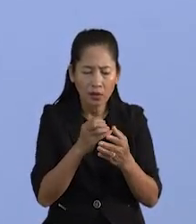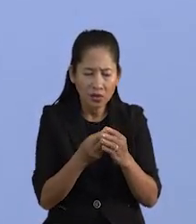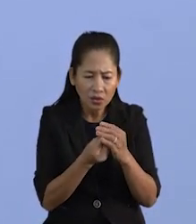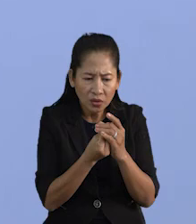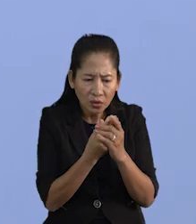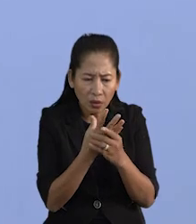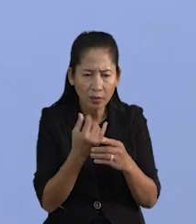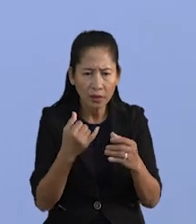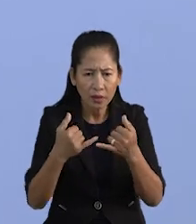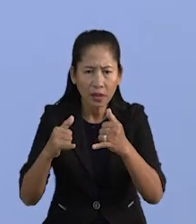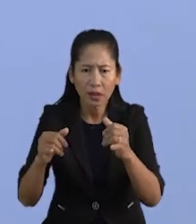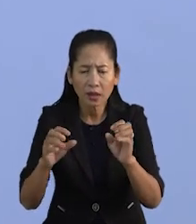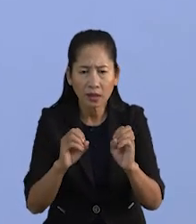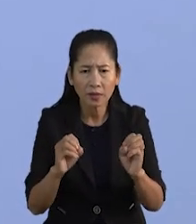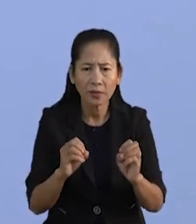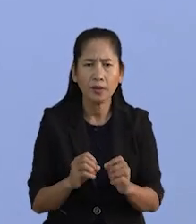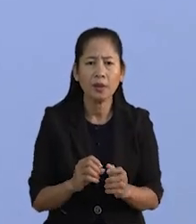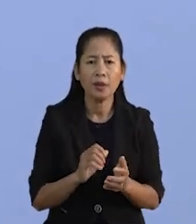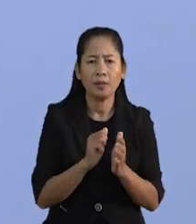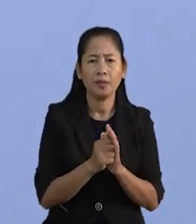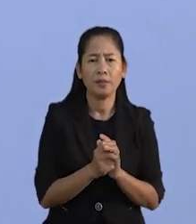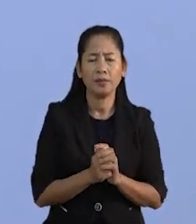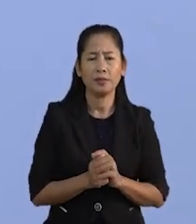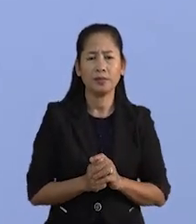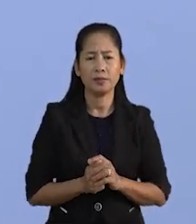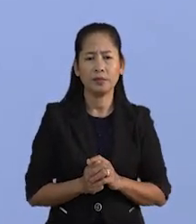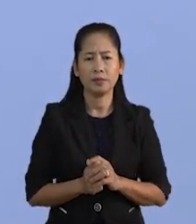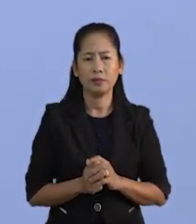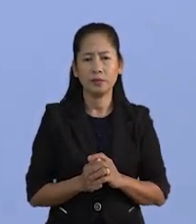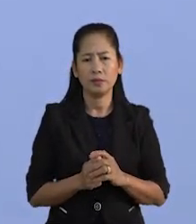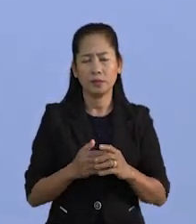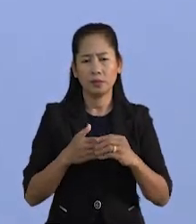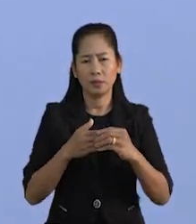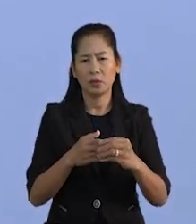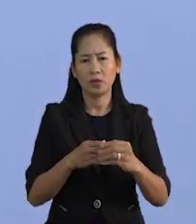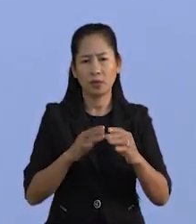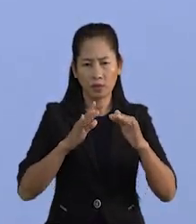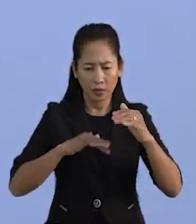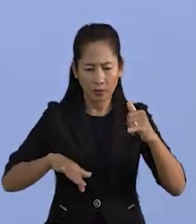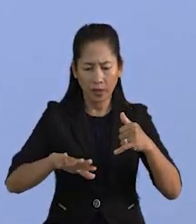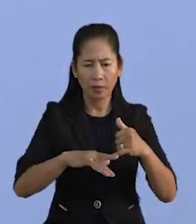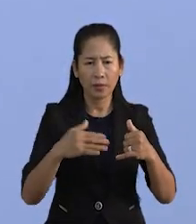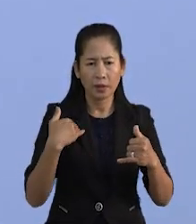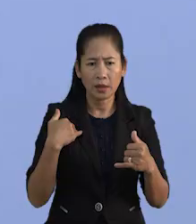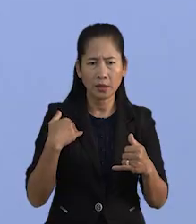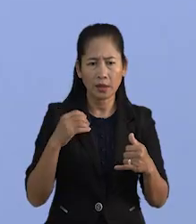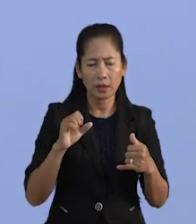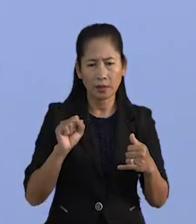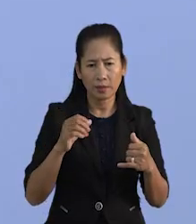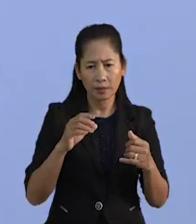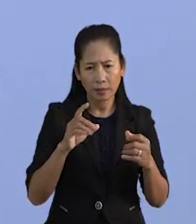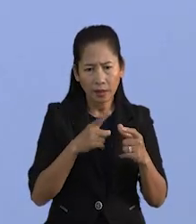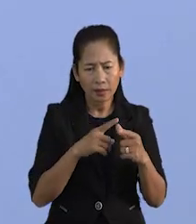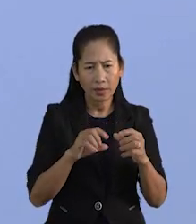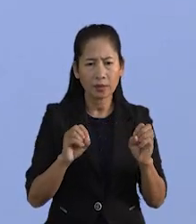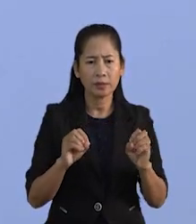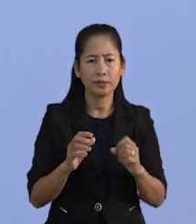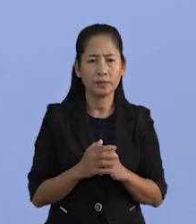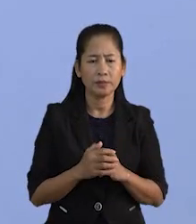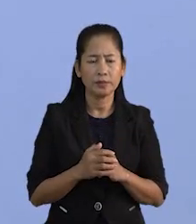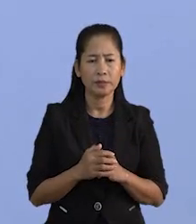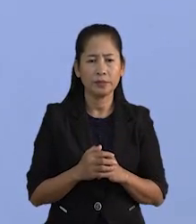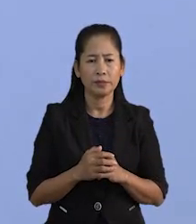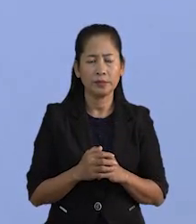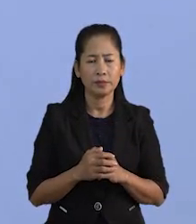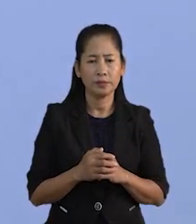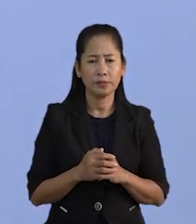មានកូនទៅដើរលេងទេកូនពេលមួយកូនទាវានាំកូនទៅដល់ត្រពាំងមានទេកូនអាចបានទេបាទណាអញ្ចឹង